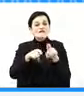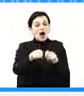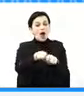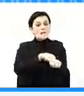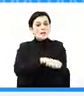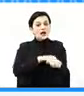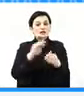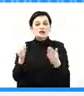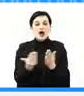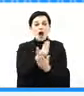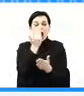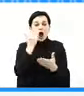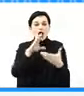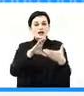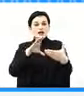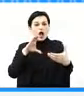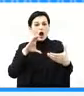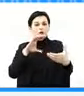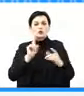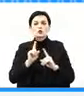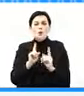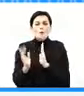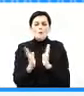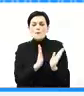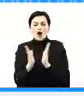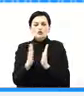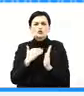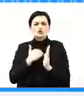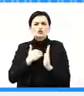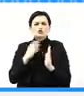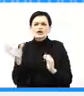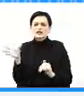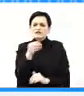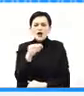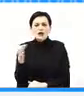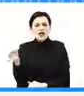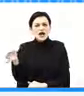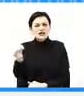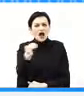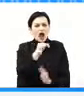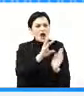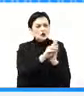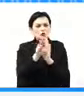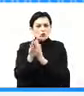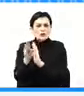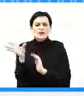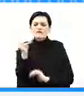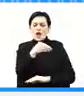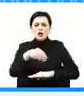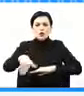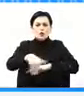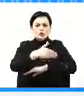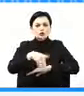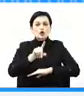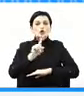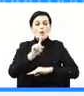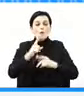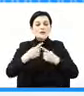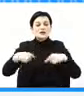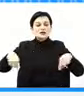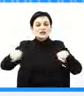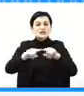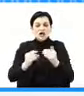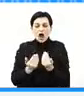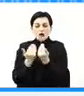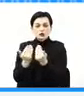ახალი ავტობუსები იმისთვის, რომ მაქსიმალურად ჩვენ მოვიცვათ ყველა რაიონი, ყველა უბანი, ყველა ქუჩა იმისთვის, რომ საზოგადოებრივი